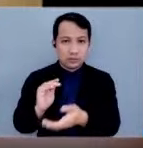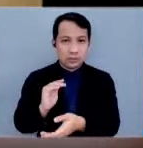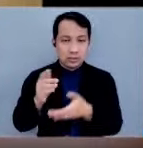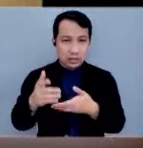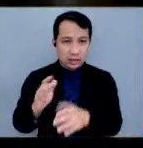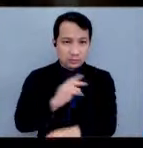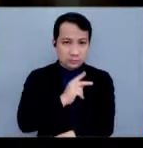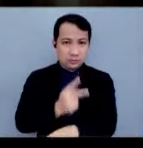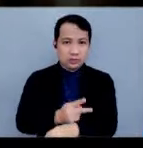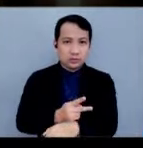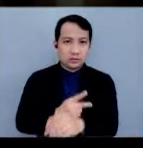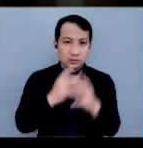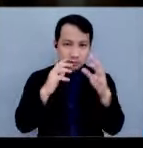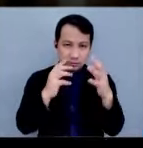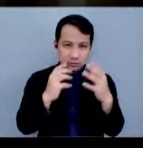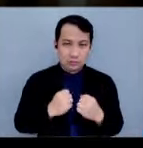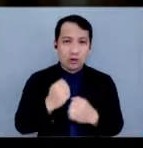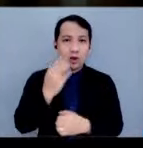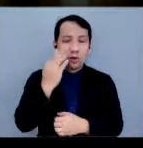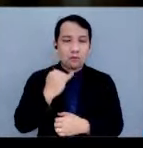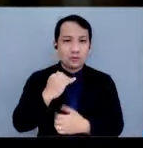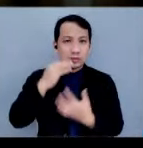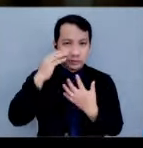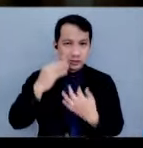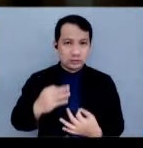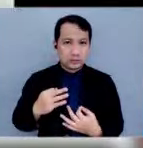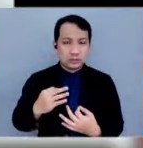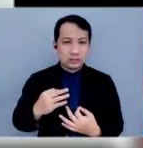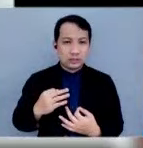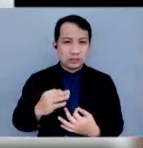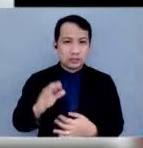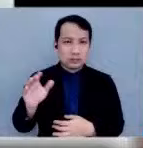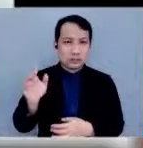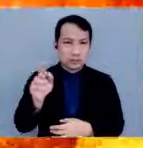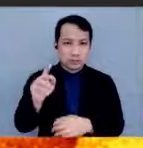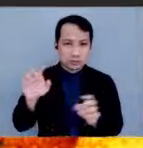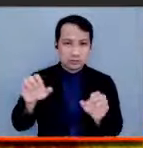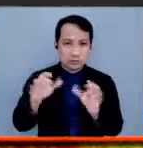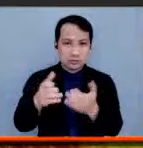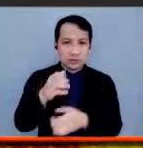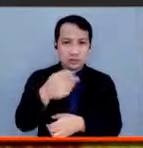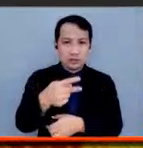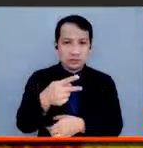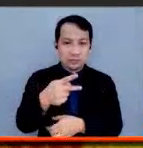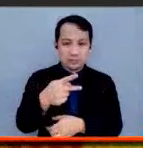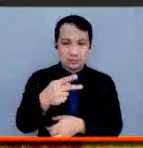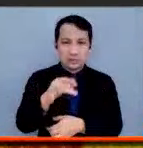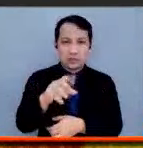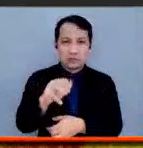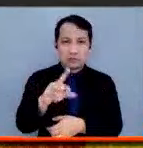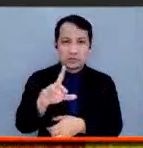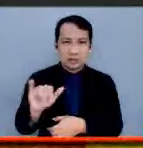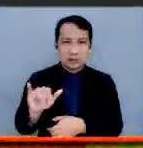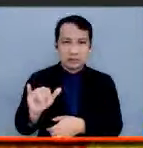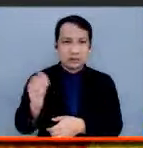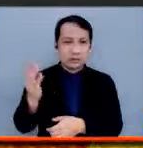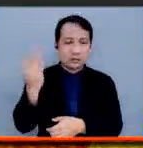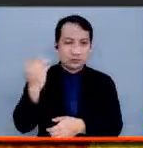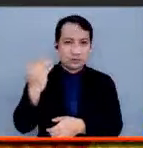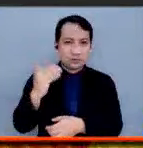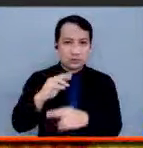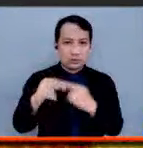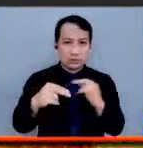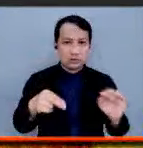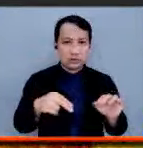magpa-aresto base sa desisyon nito sa kaso ng formally investigation. Matapos ipaaresto ng Blue Ribbon Committee, sina